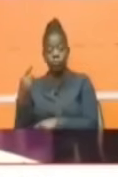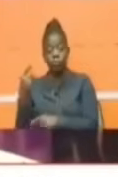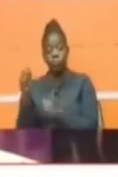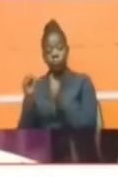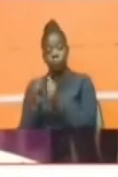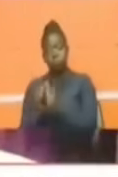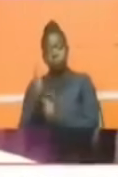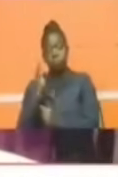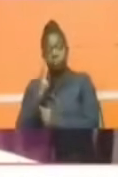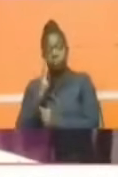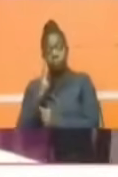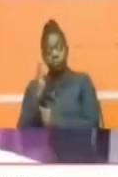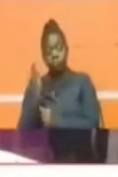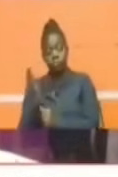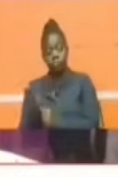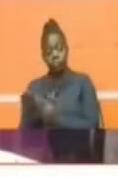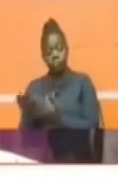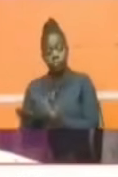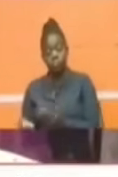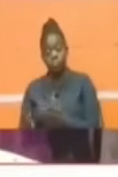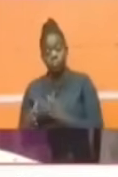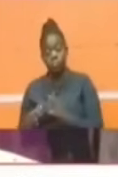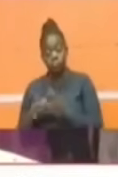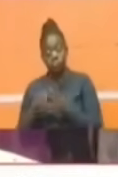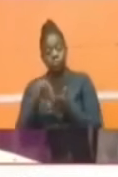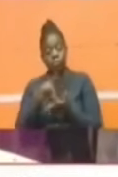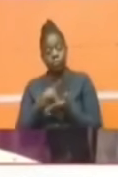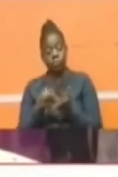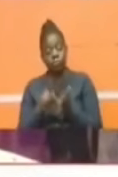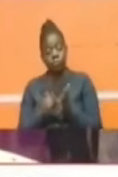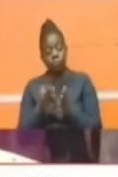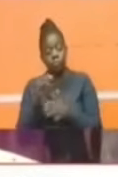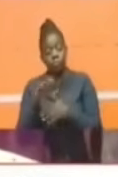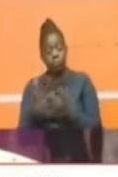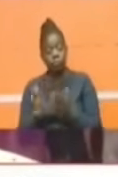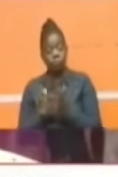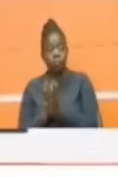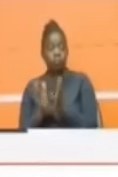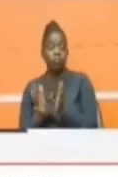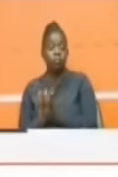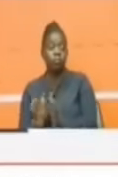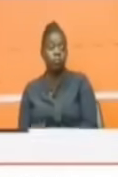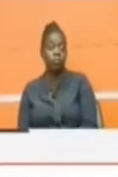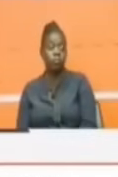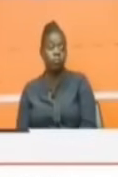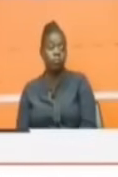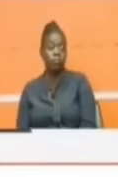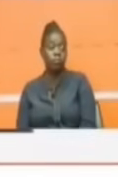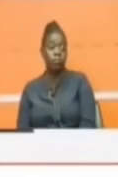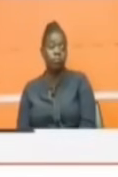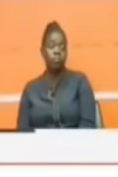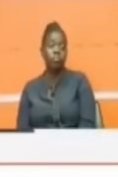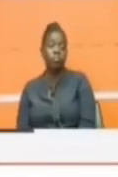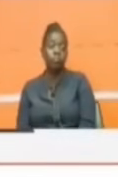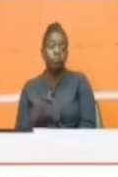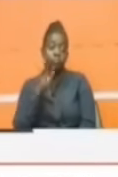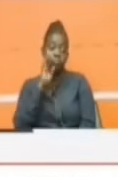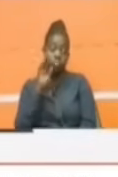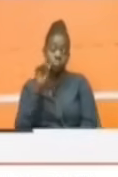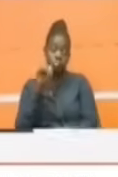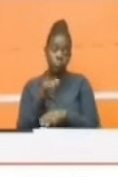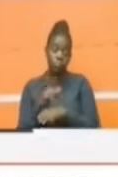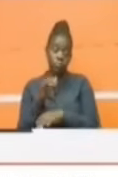kavuwa bukadde 10 nga Maxadi omukwanaganya wa pulojekiti eno bwalambulula. Ogenda kubanga